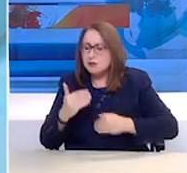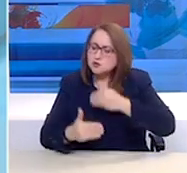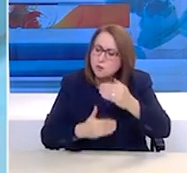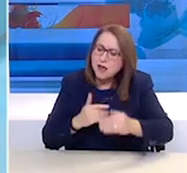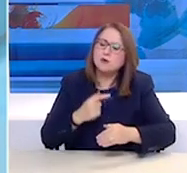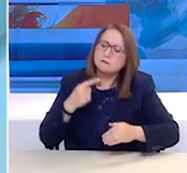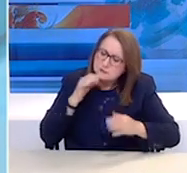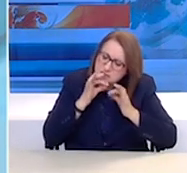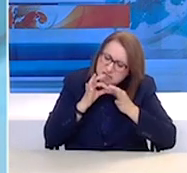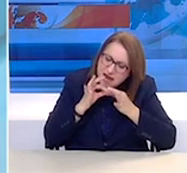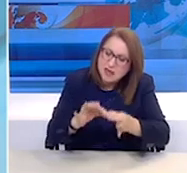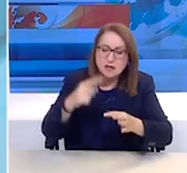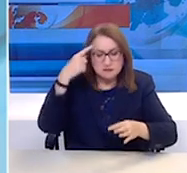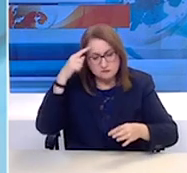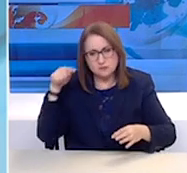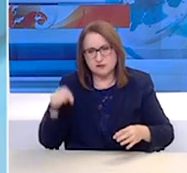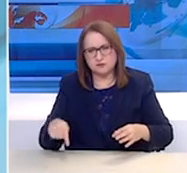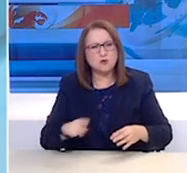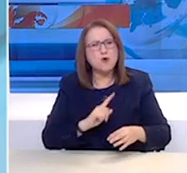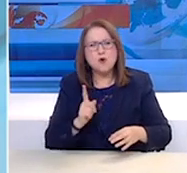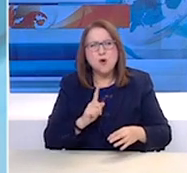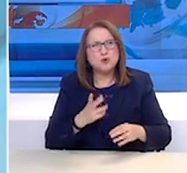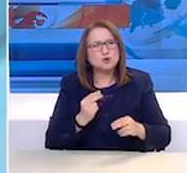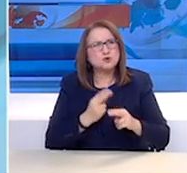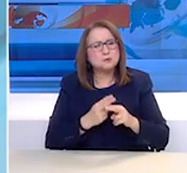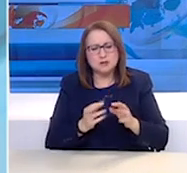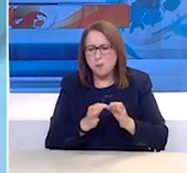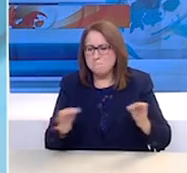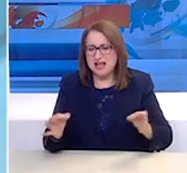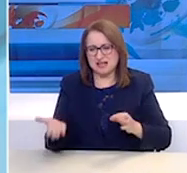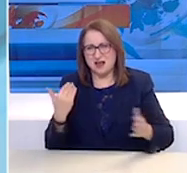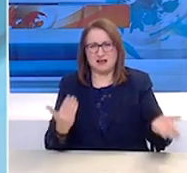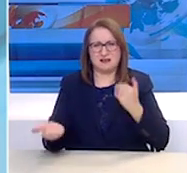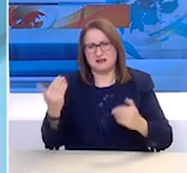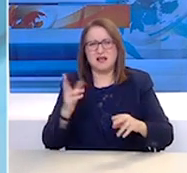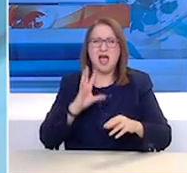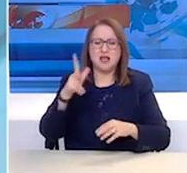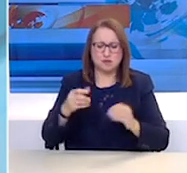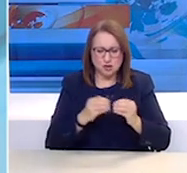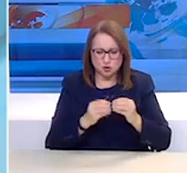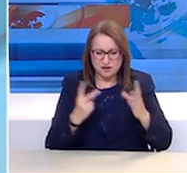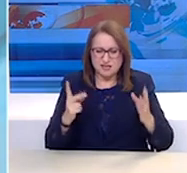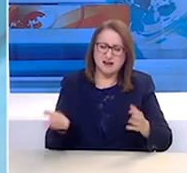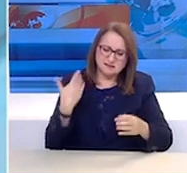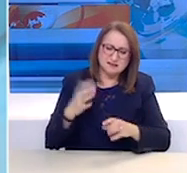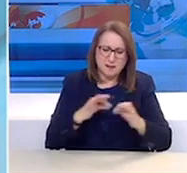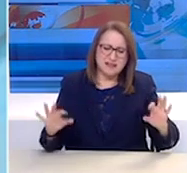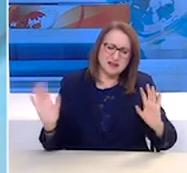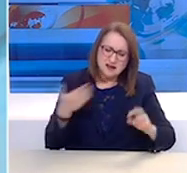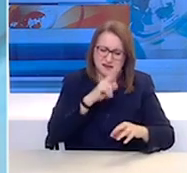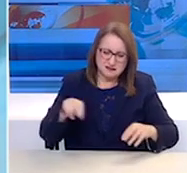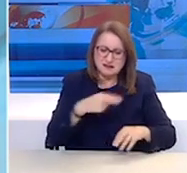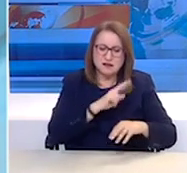είναι το βασικό. Δεν είναι η άρση των μέτρων, ούτε να ανακοινωθεί κάτι ως 27 Απριλίου. Είναι η παρακολούθηση